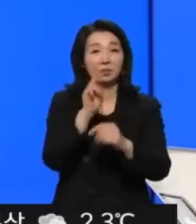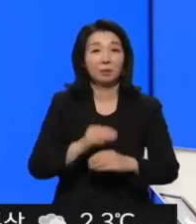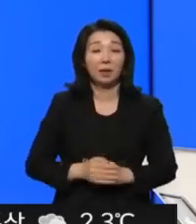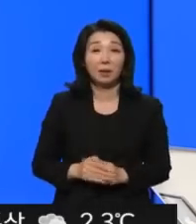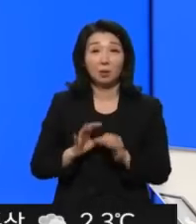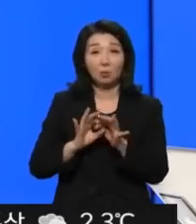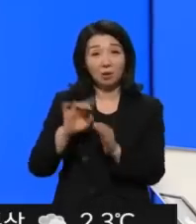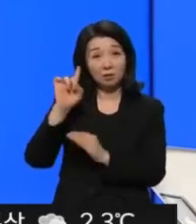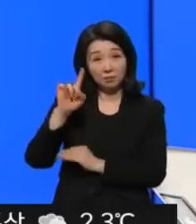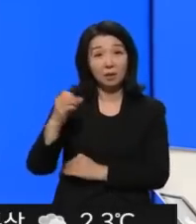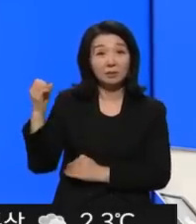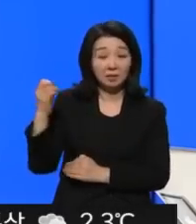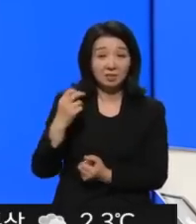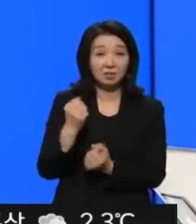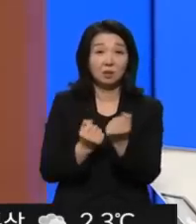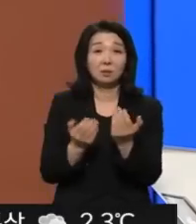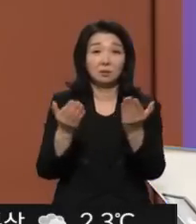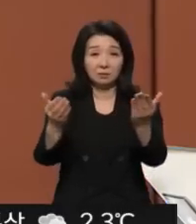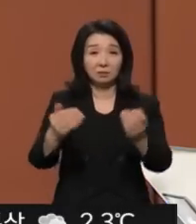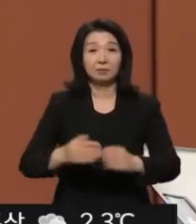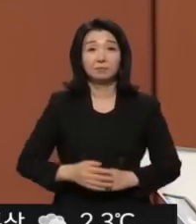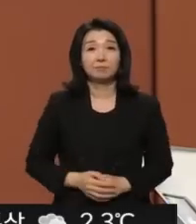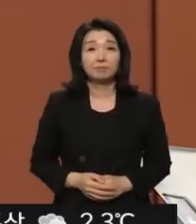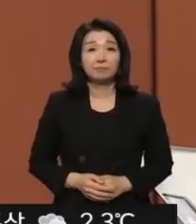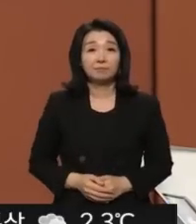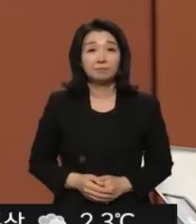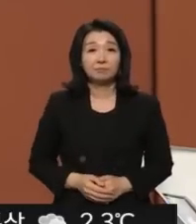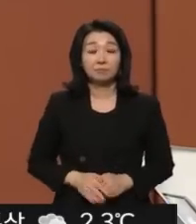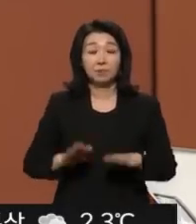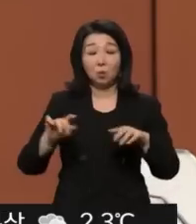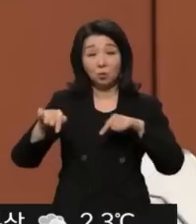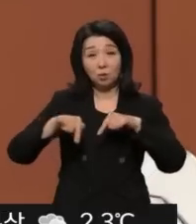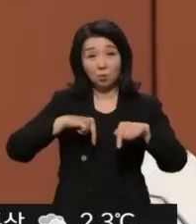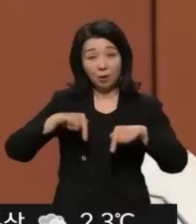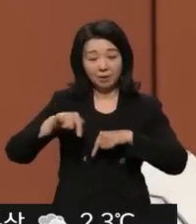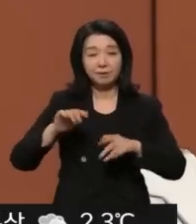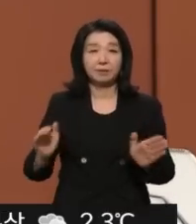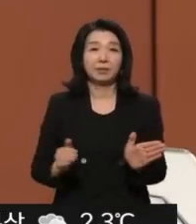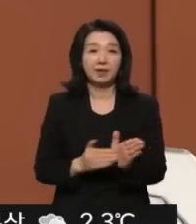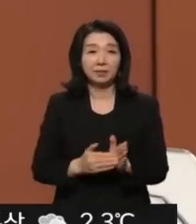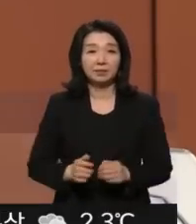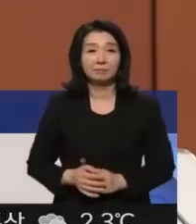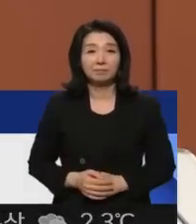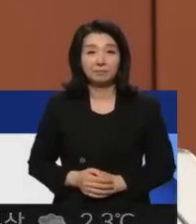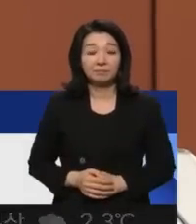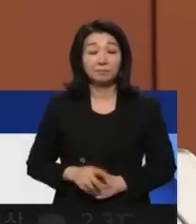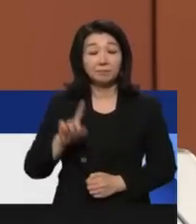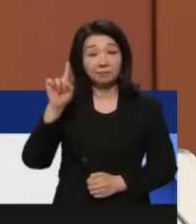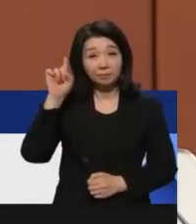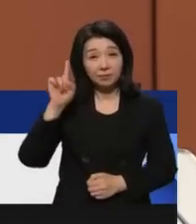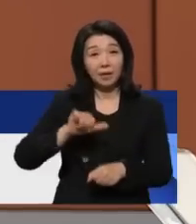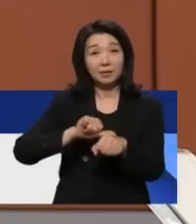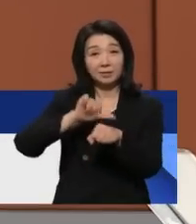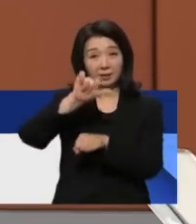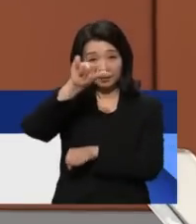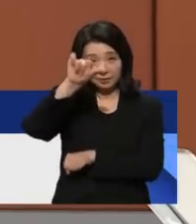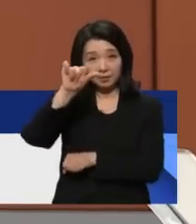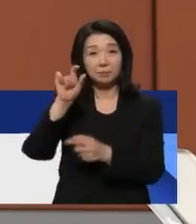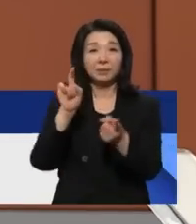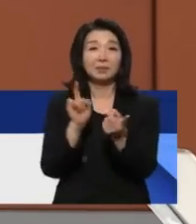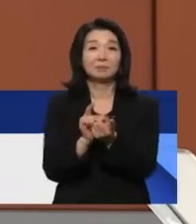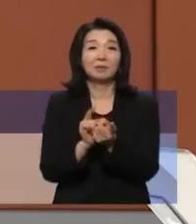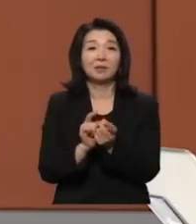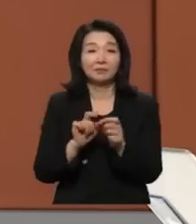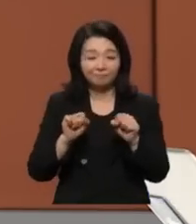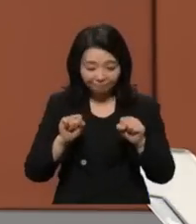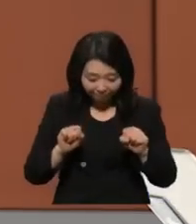관련된 얘기는 저희가 내일 정치부회의에서 다루도록 하겠습니다. 오늘 정치부회는 여기까지 하겠습니다. 저희는 내일도 오후 5시 정각에 다시